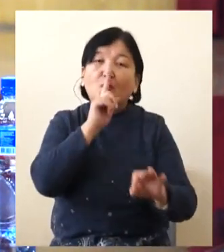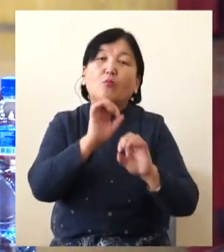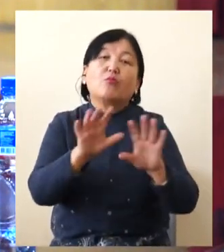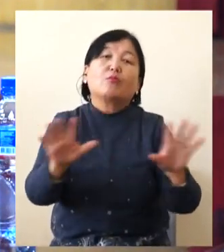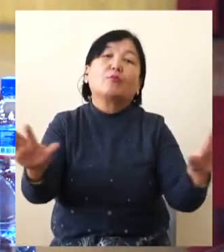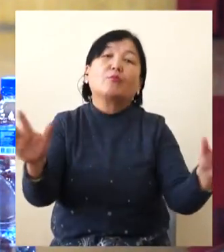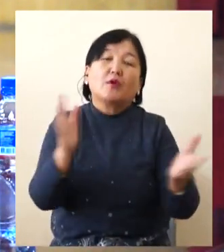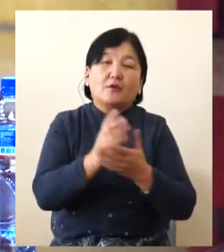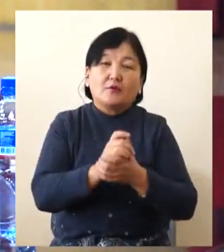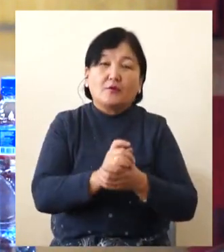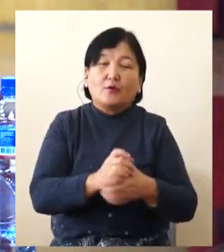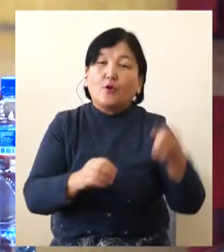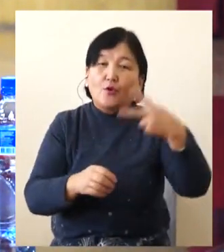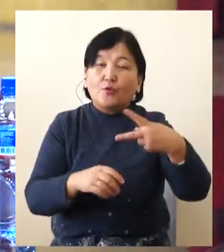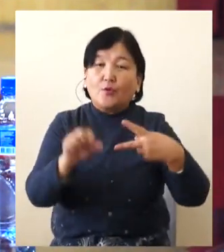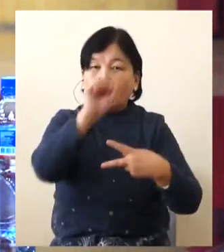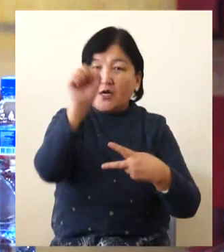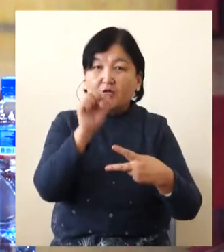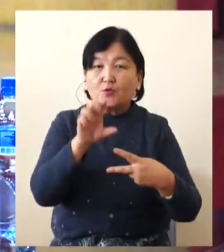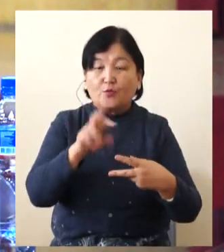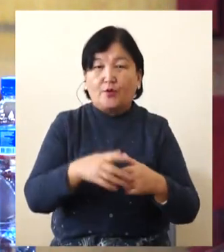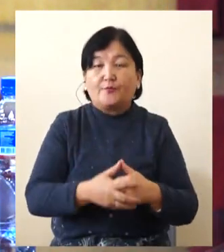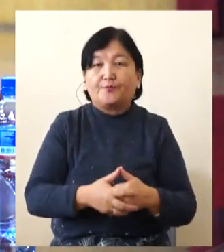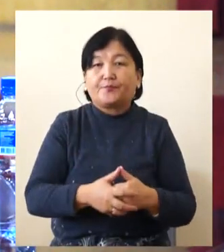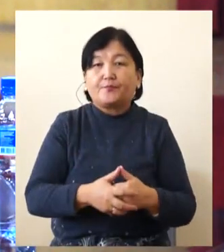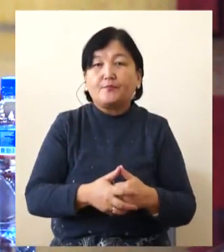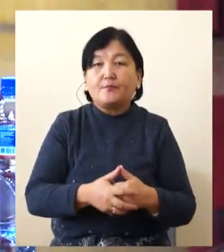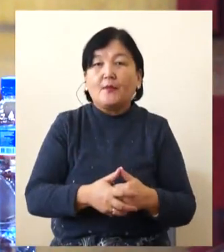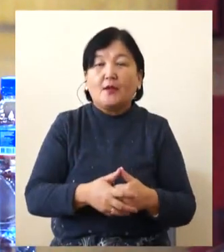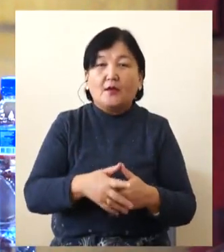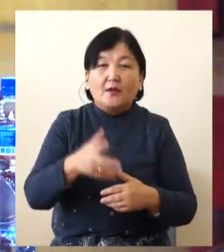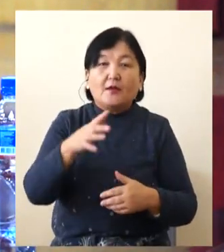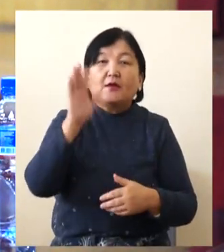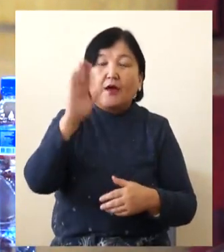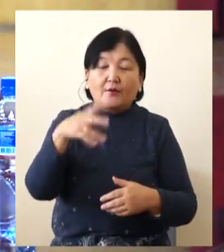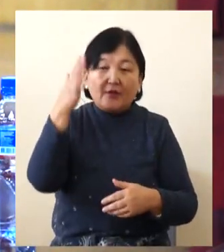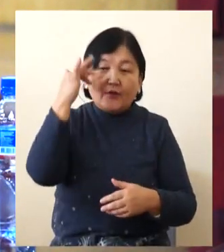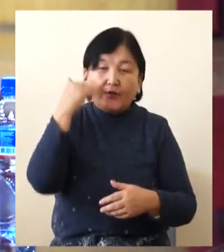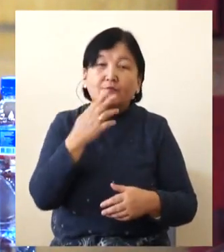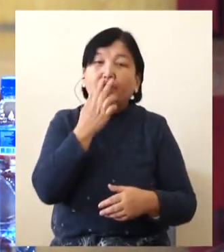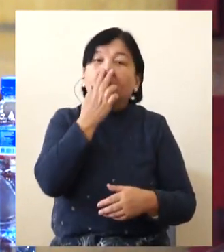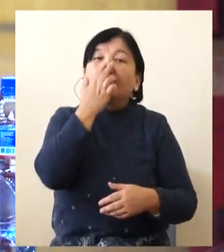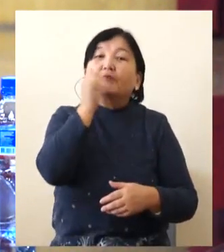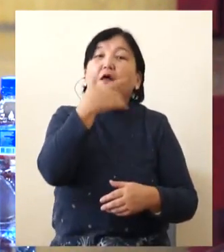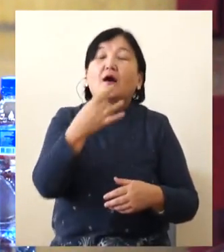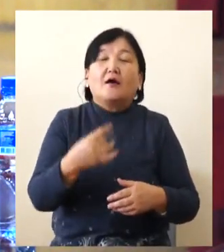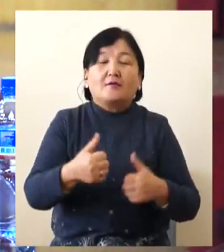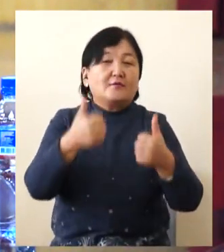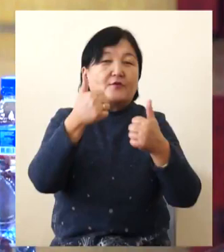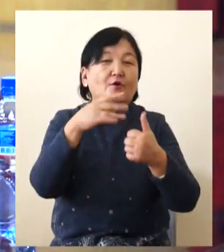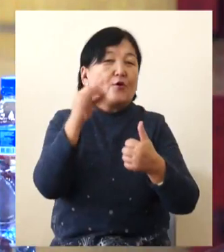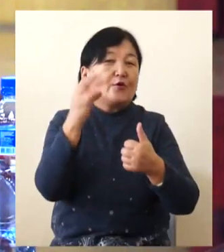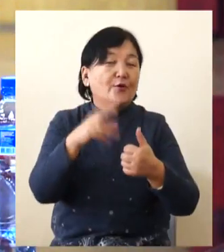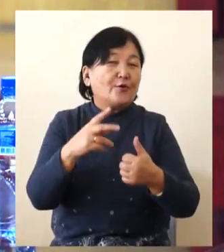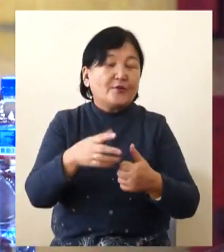болчих. А хоёр дахь асуудлын хувь. За яг хаа 5 хоног эрүүл агаар амьсгуулна гэдэг нь онлайн хувьд их